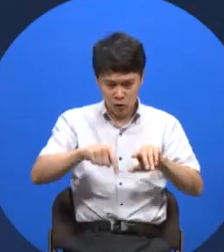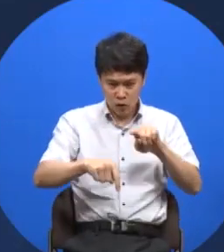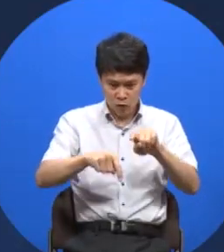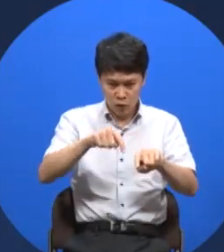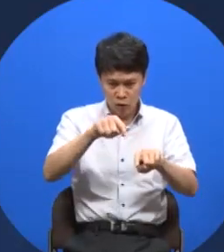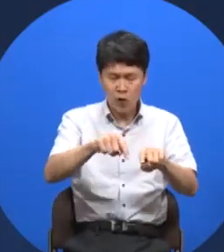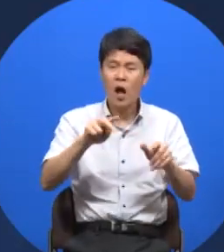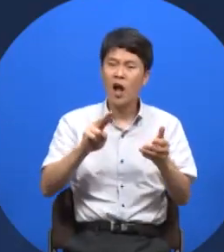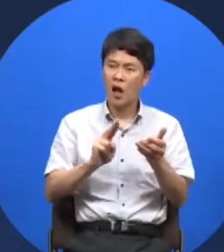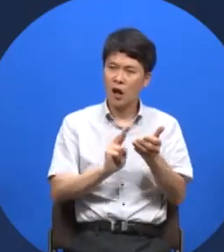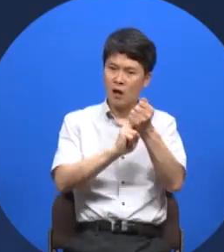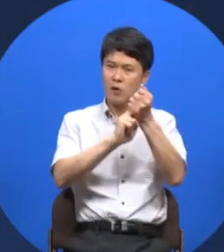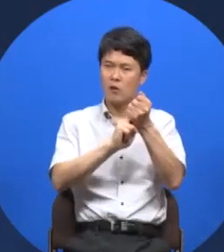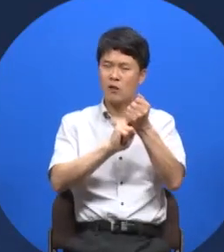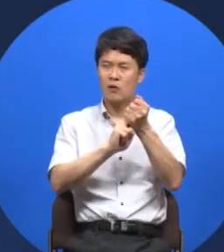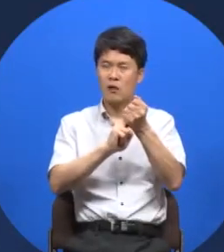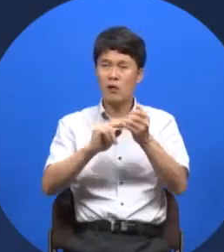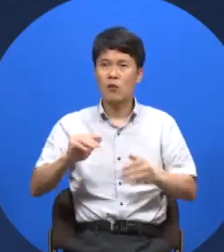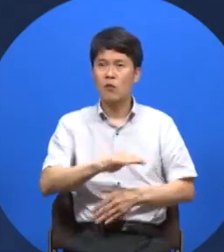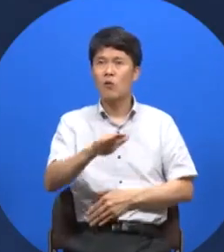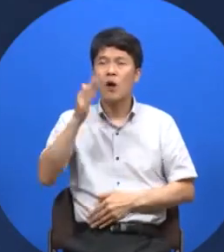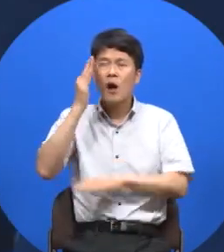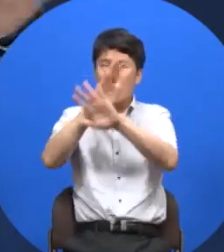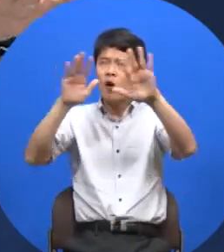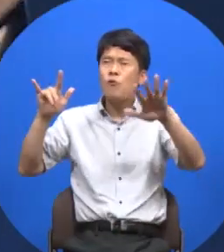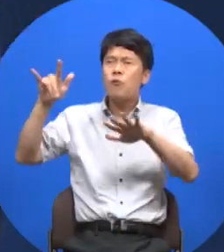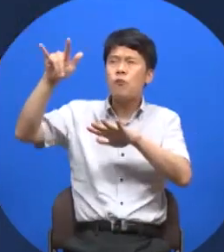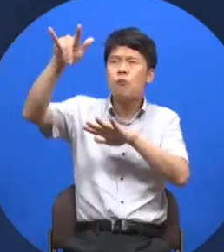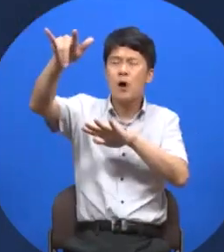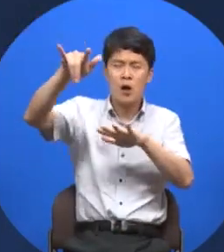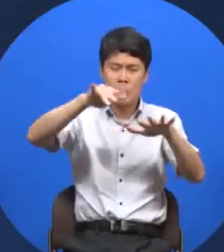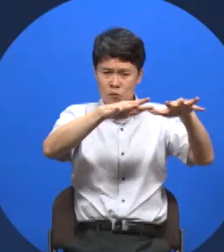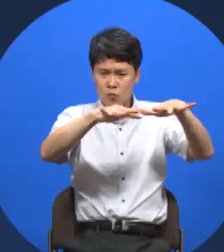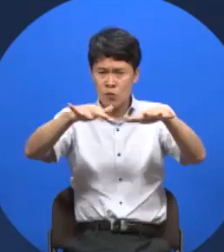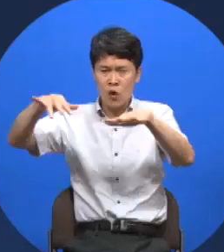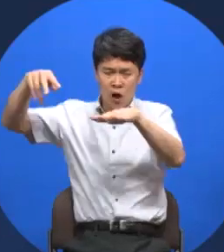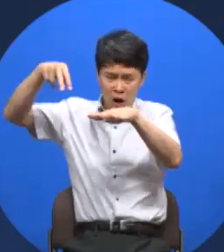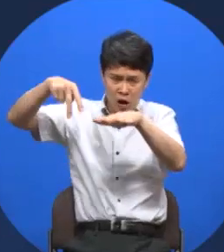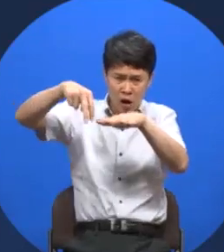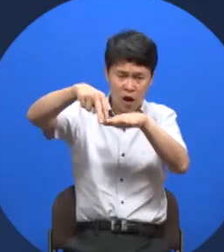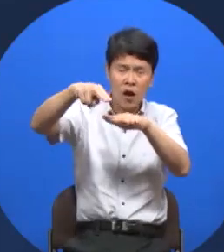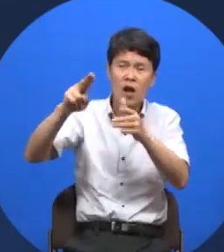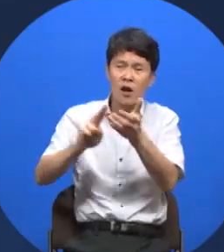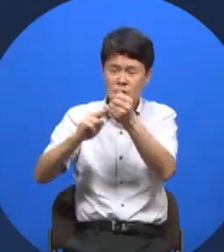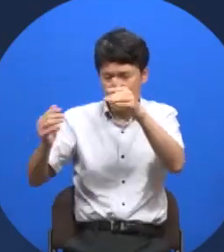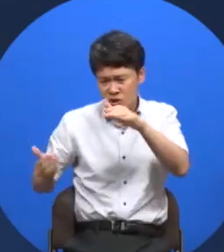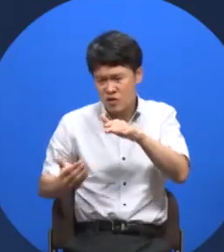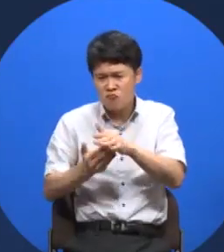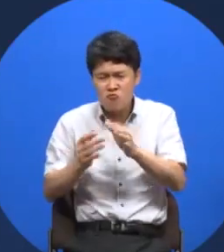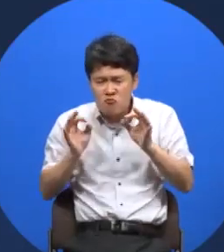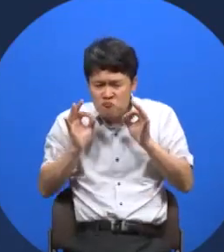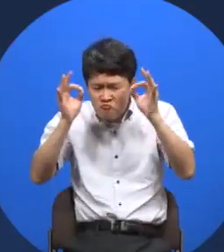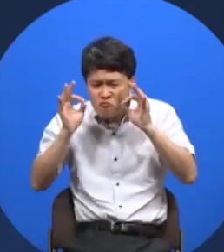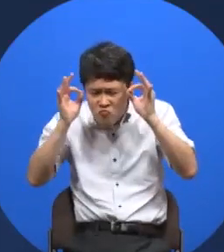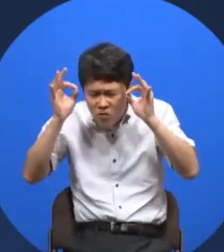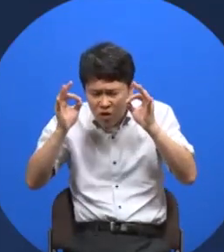것이다. 우리는 하늘을 날고 무리를 걷는 기적을 이루고 싶어 안달하며 무리를